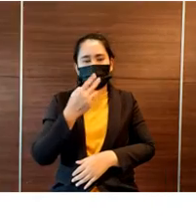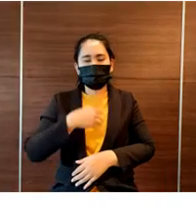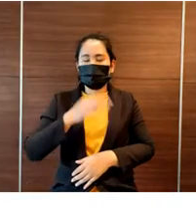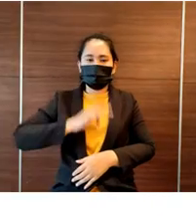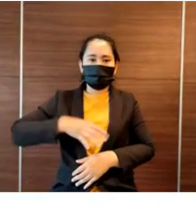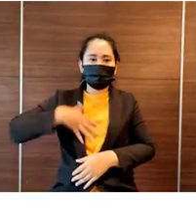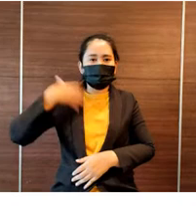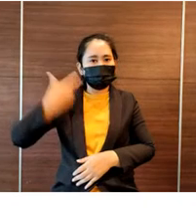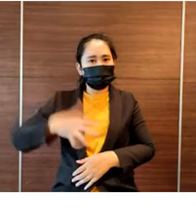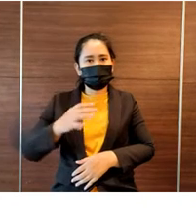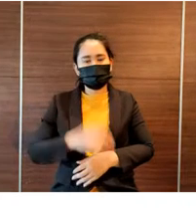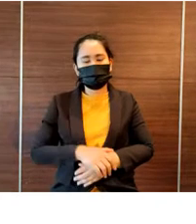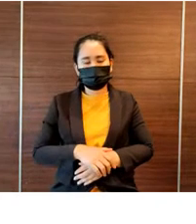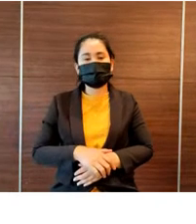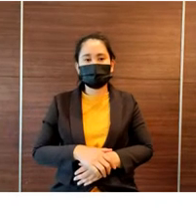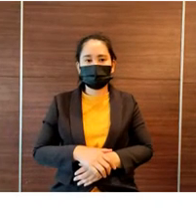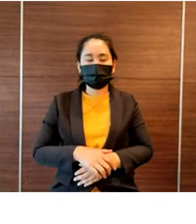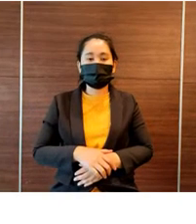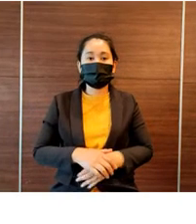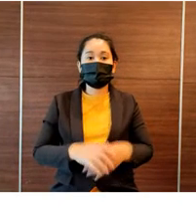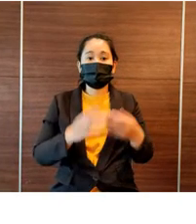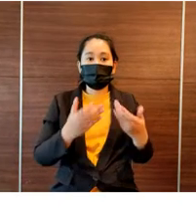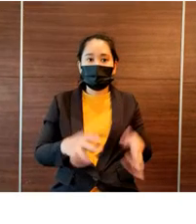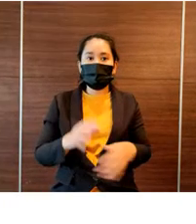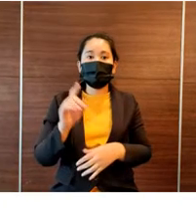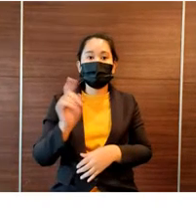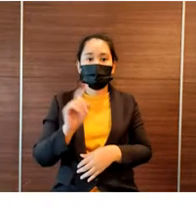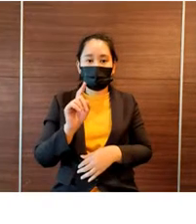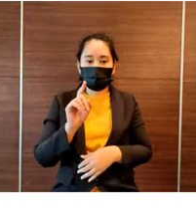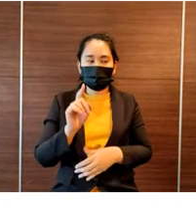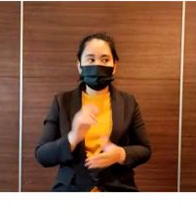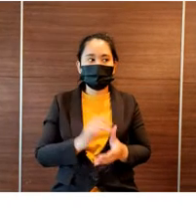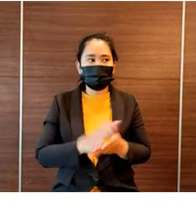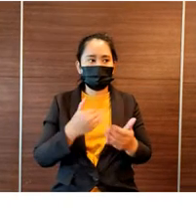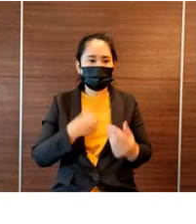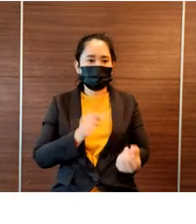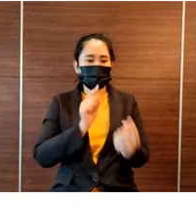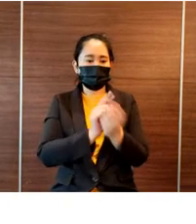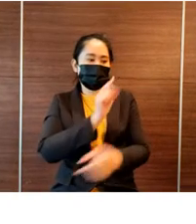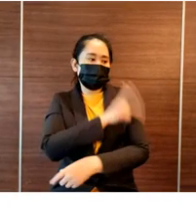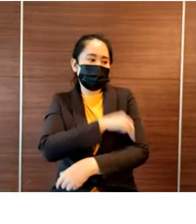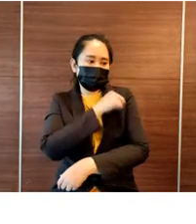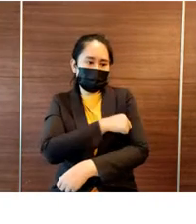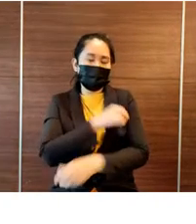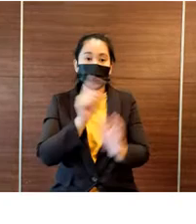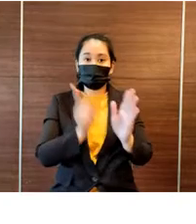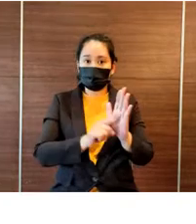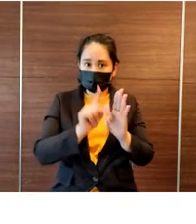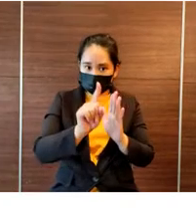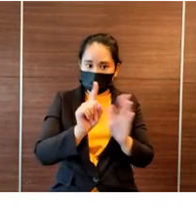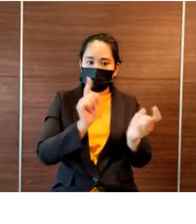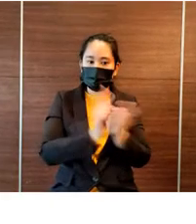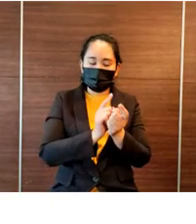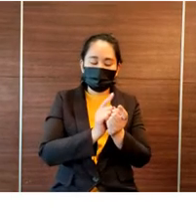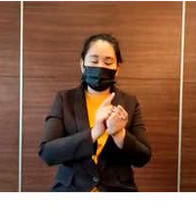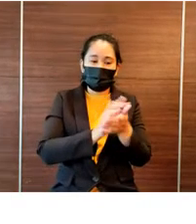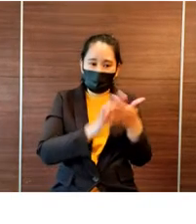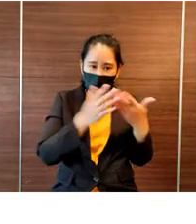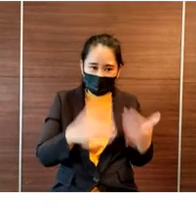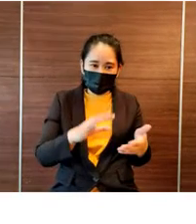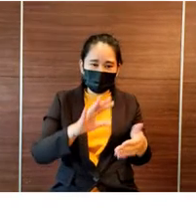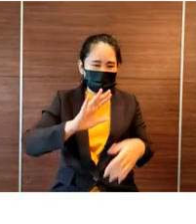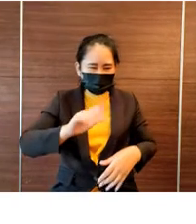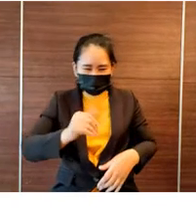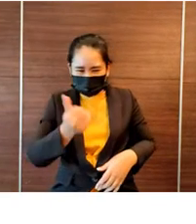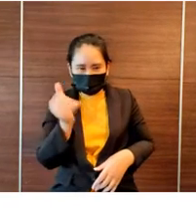นั่นคือเพนพอยต์ของผมแล้วก็รู้สึกว่าเอ๊ะเราก็ไปหาหมอครั้งที่1เราก็กลับไปใช้อีกเ